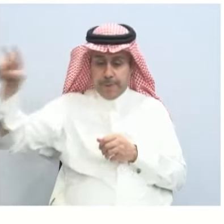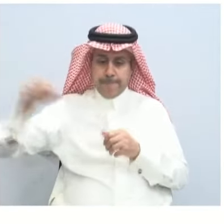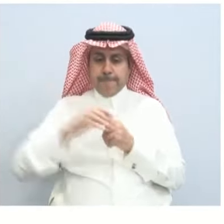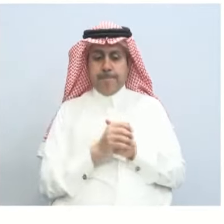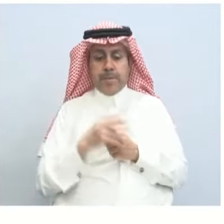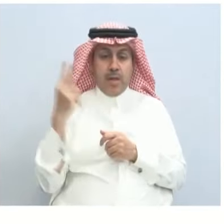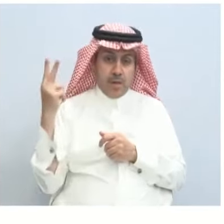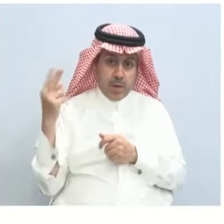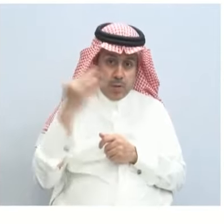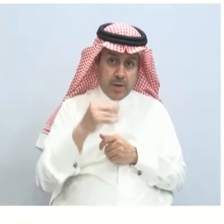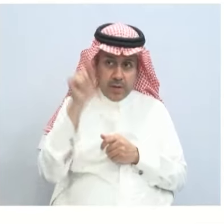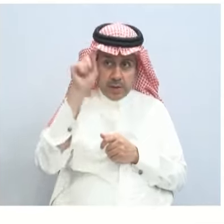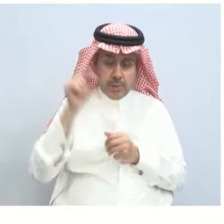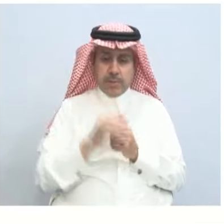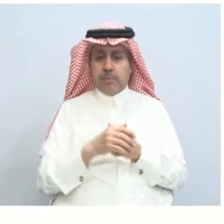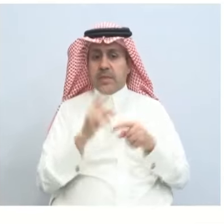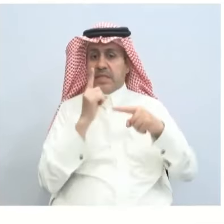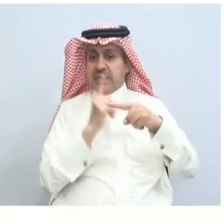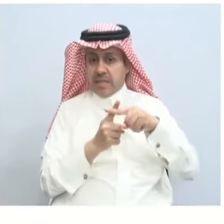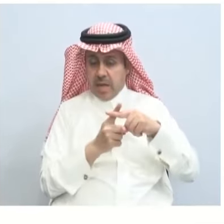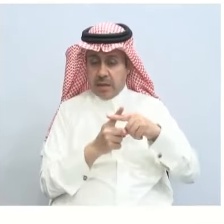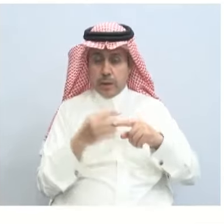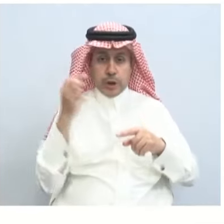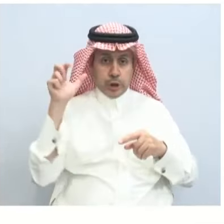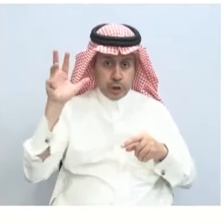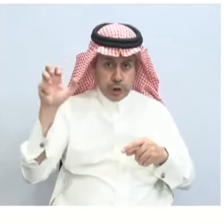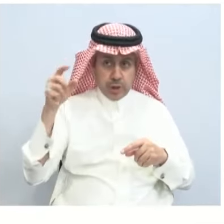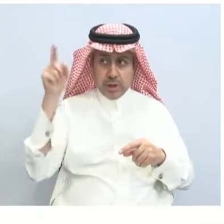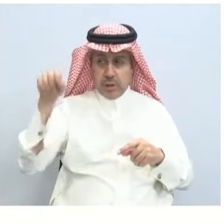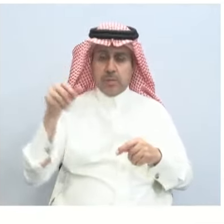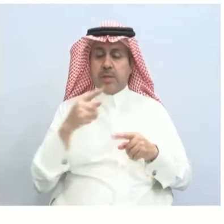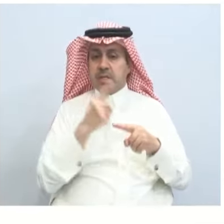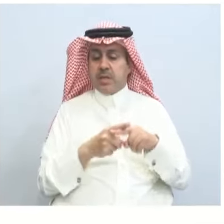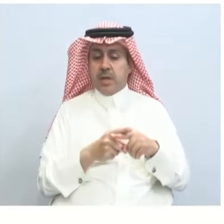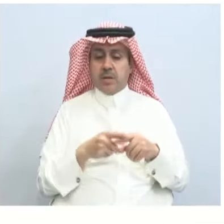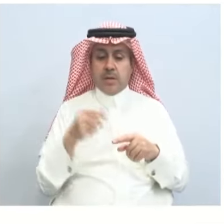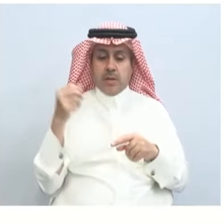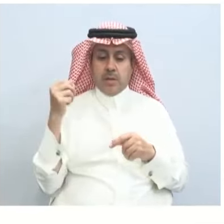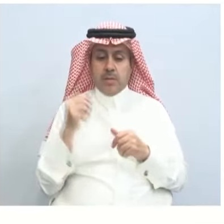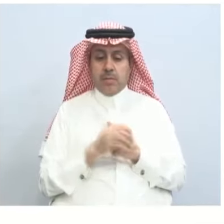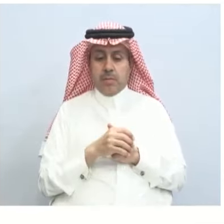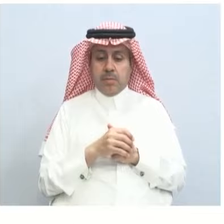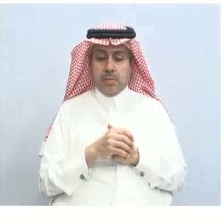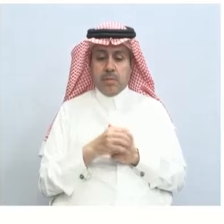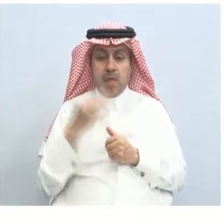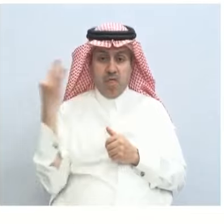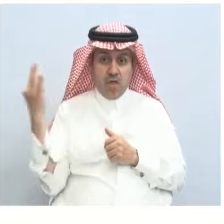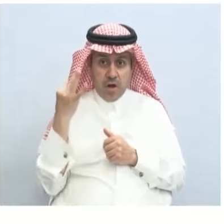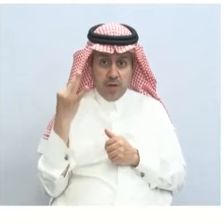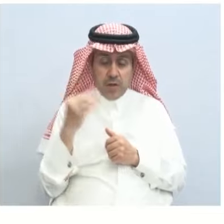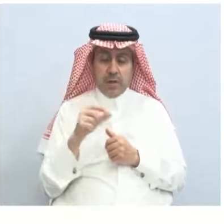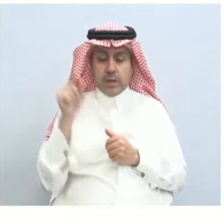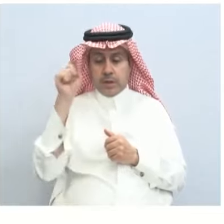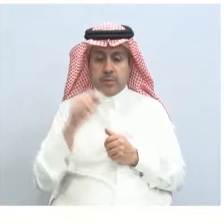32 تربيع زائدا 90 تربيع زائدا سالب تربيع اسف 33